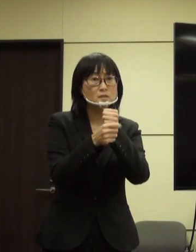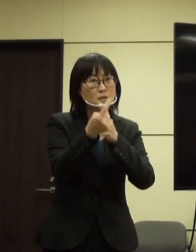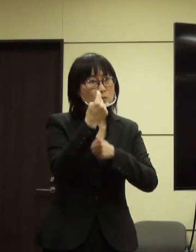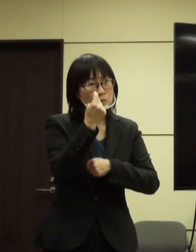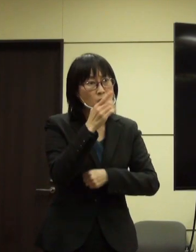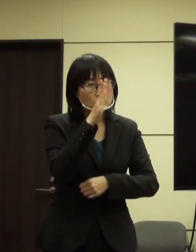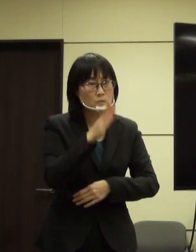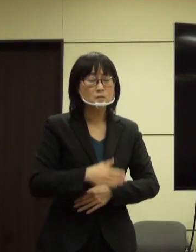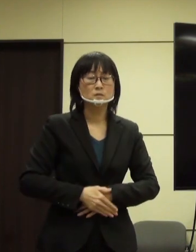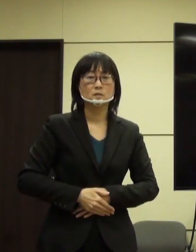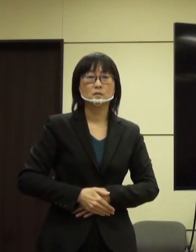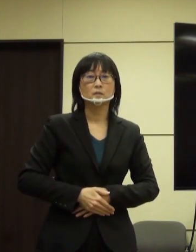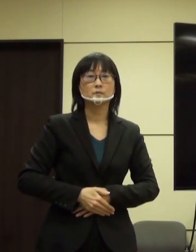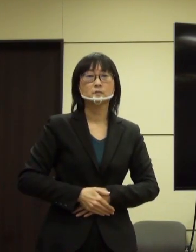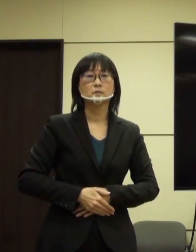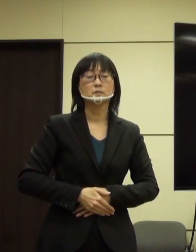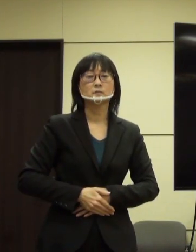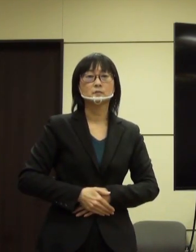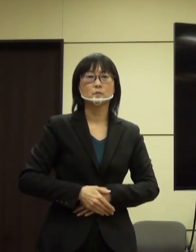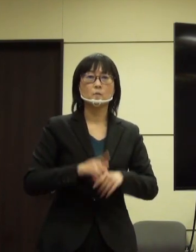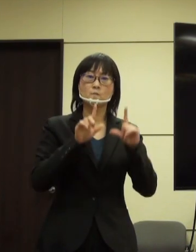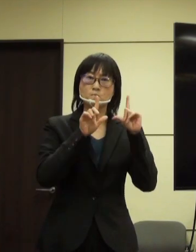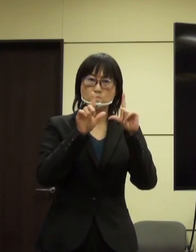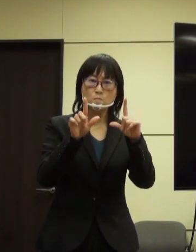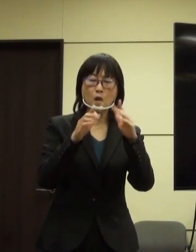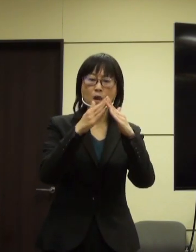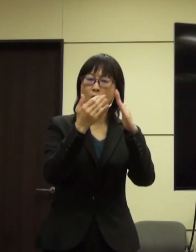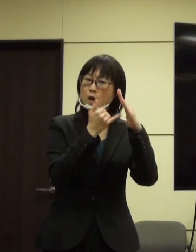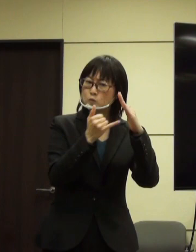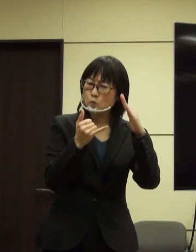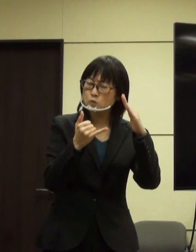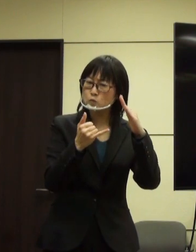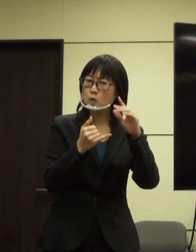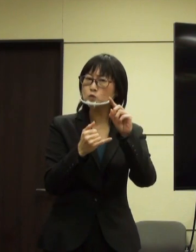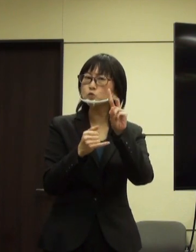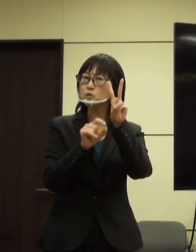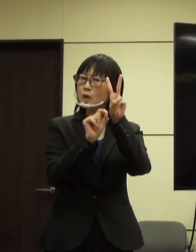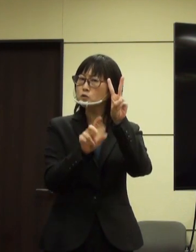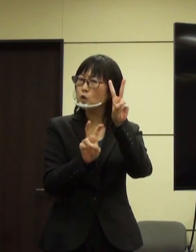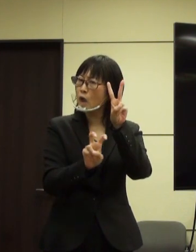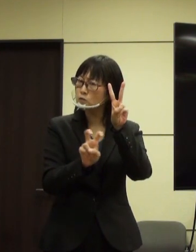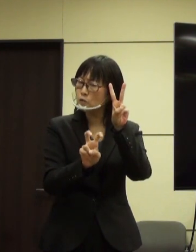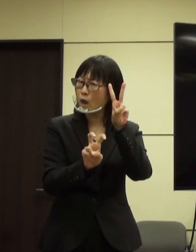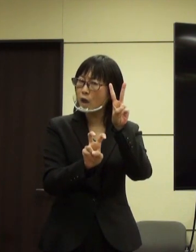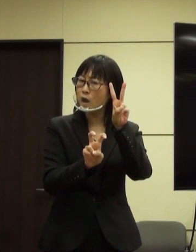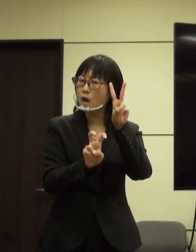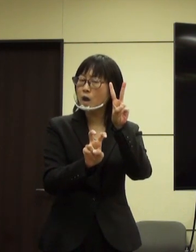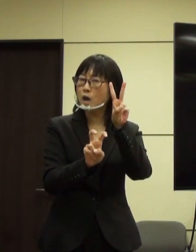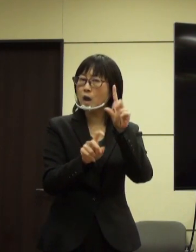ねー1本早い人僅かぐらいでしょうこれ